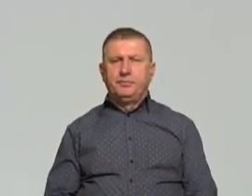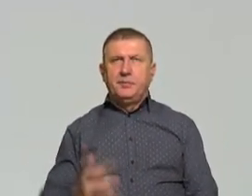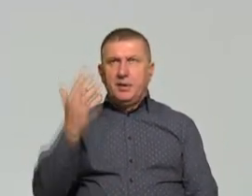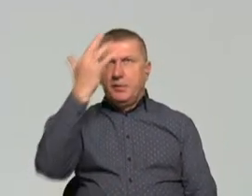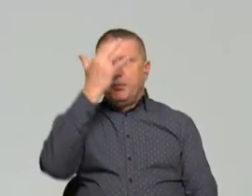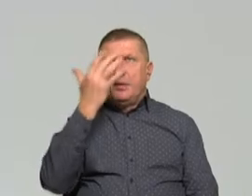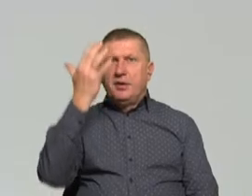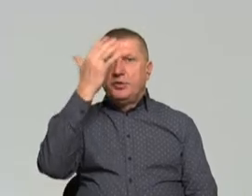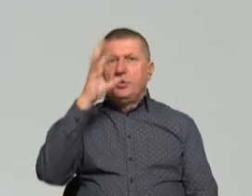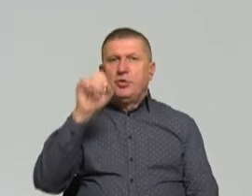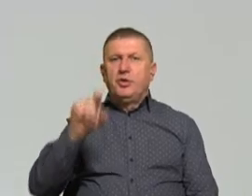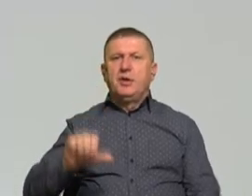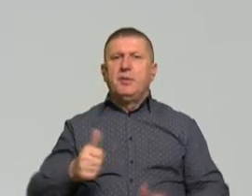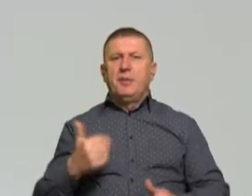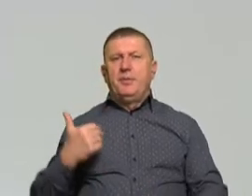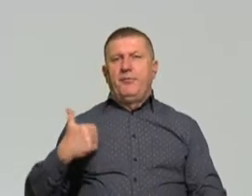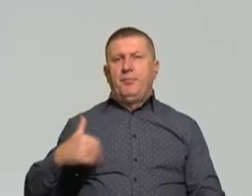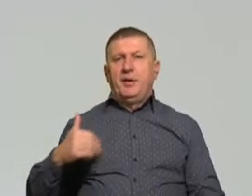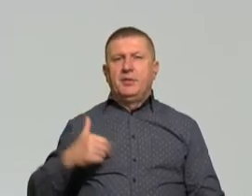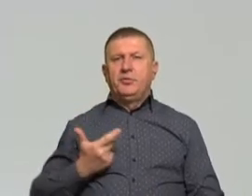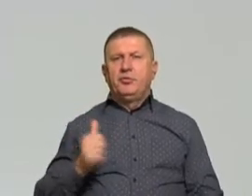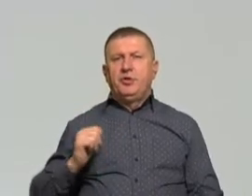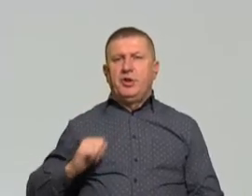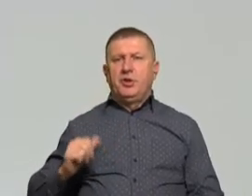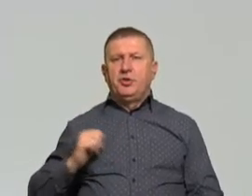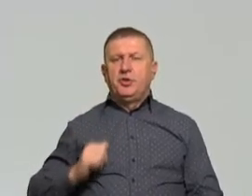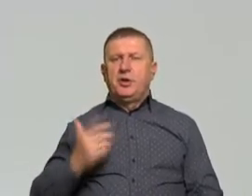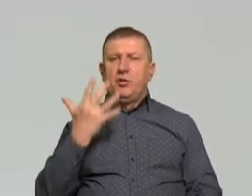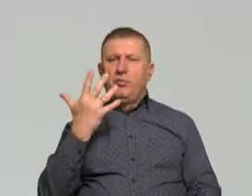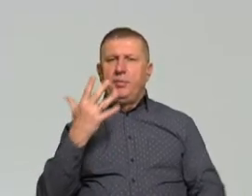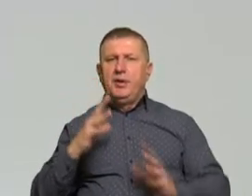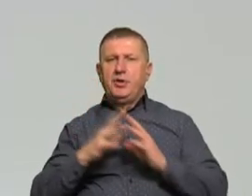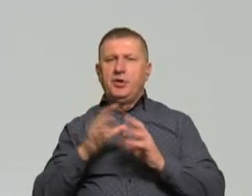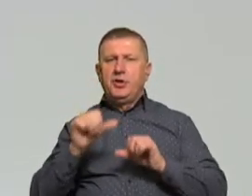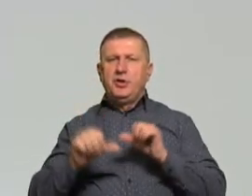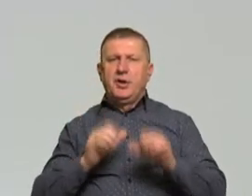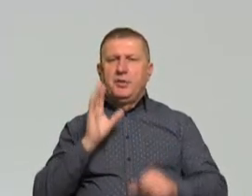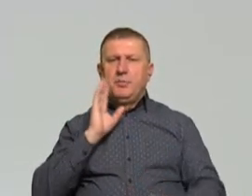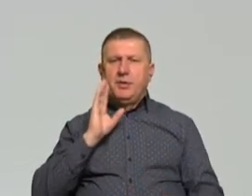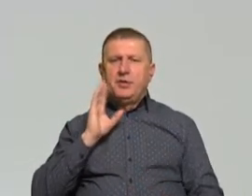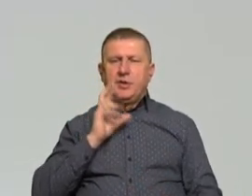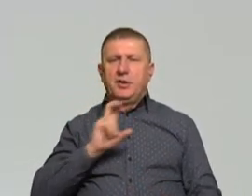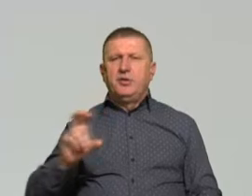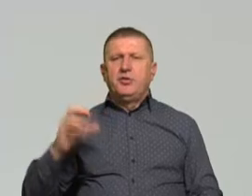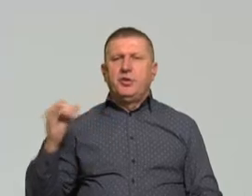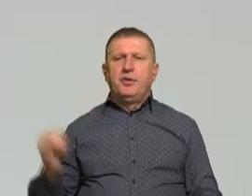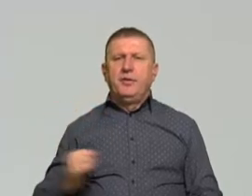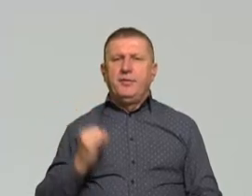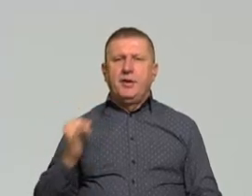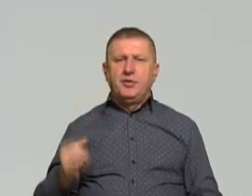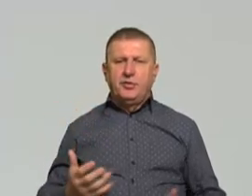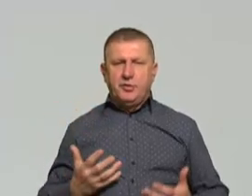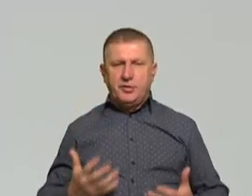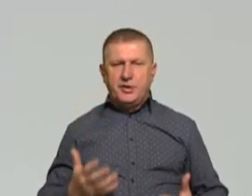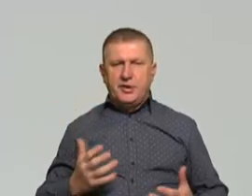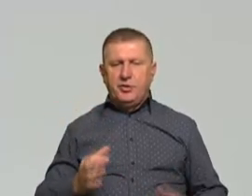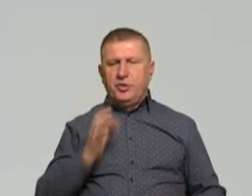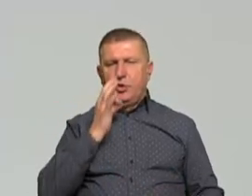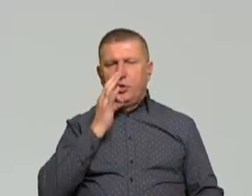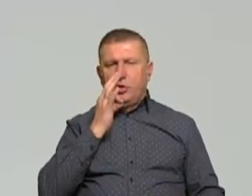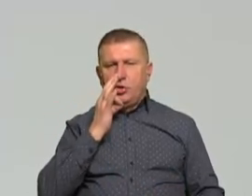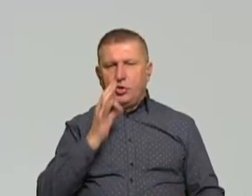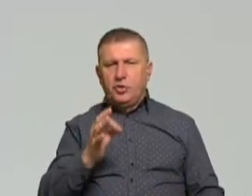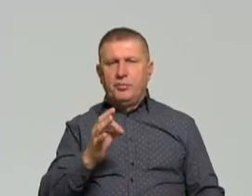Marzycie o tym, aby w Bielsku nie czekało się na mieszkanie 5-10 lat czy wieczność. Chcecie sprawnego,